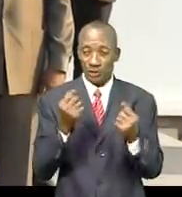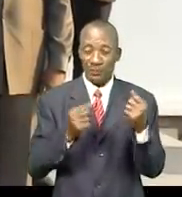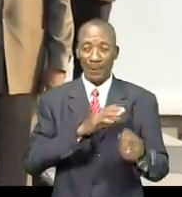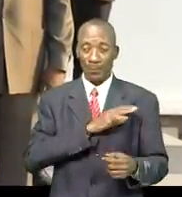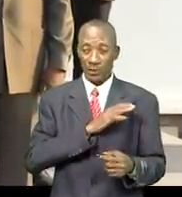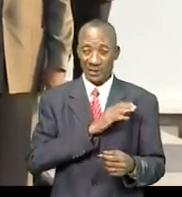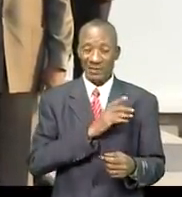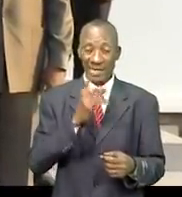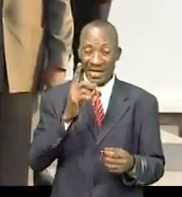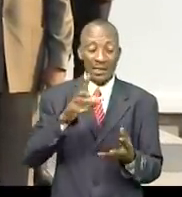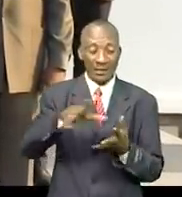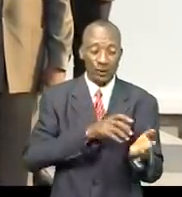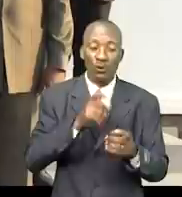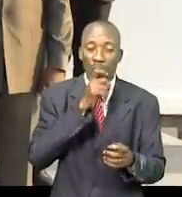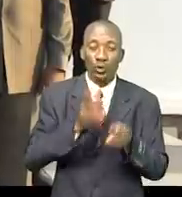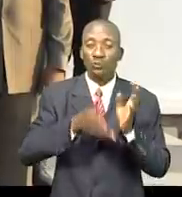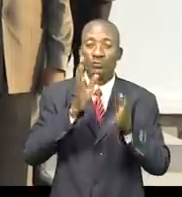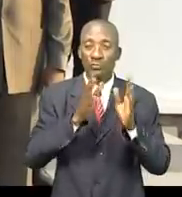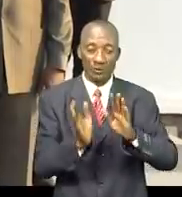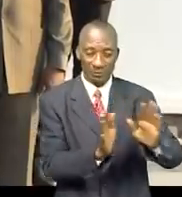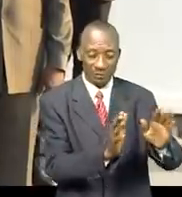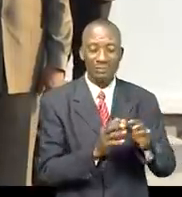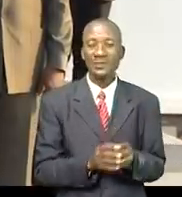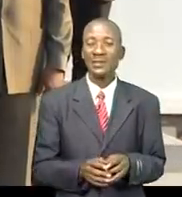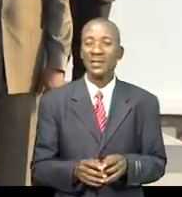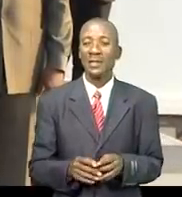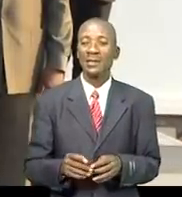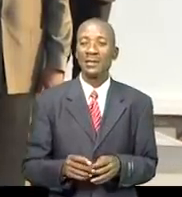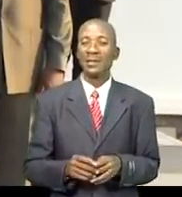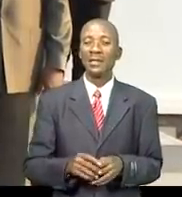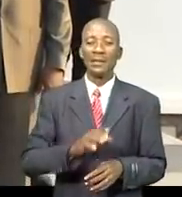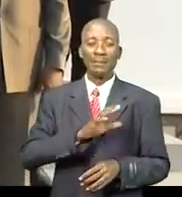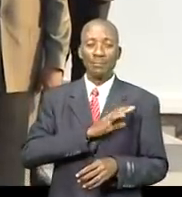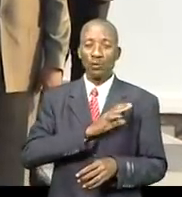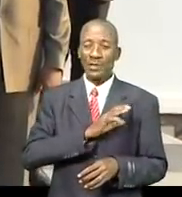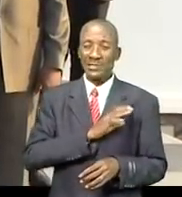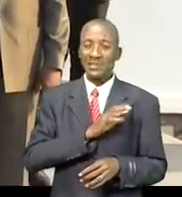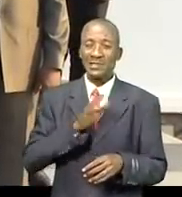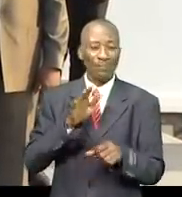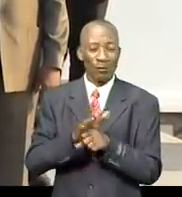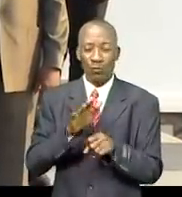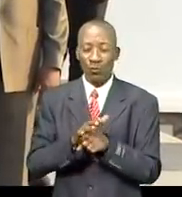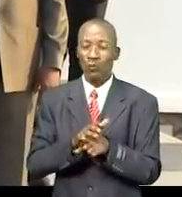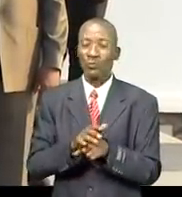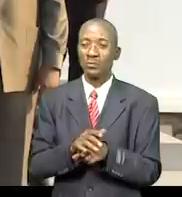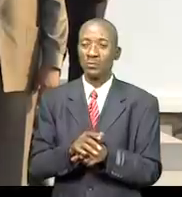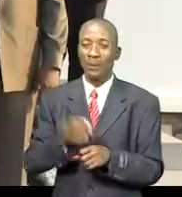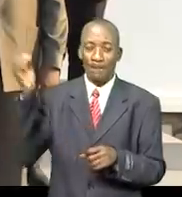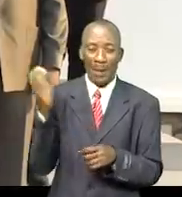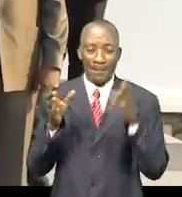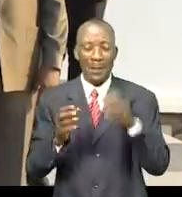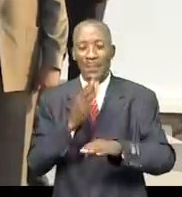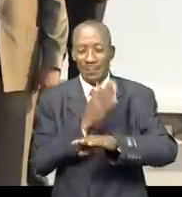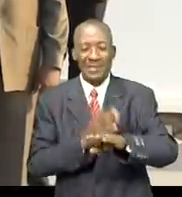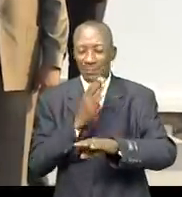touchés. Le gouvernement, le premier ministre d'où il se trouve, à Lubumbashi, a demandé à la vice-première ministre, ministre de l'Environnement,